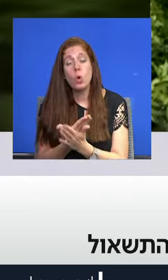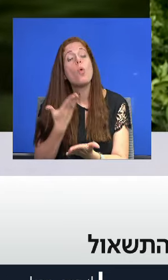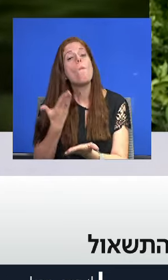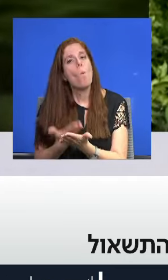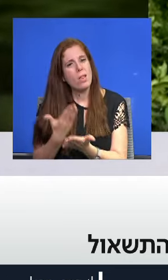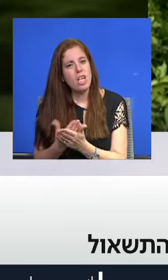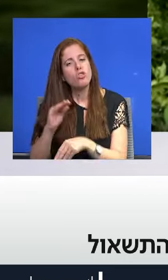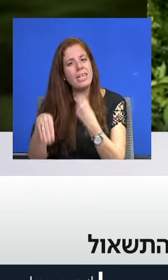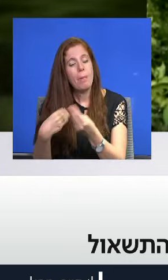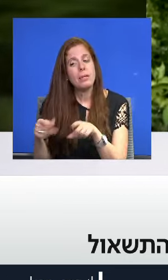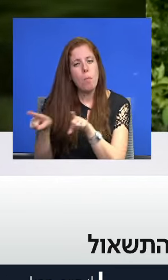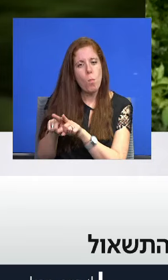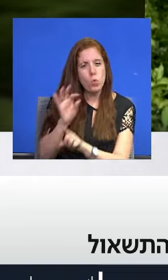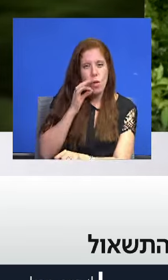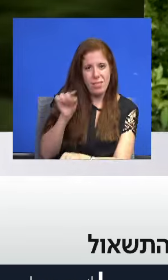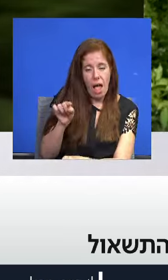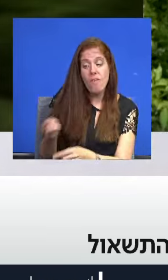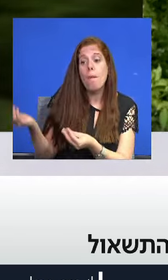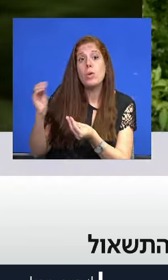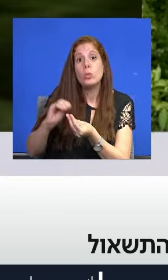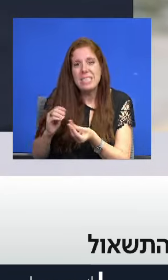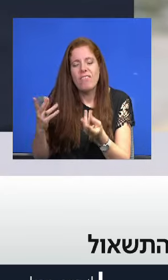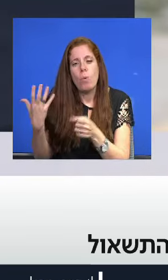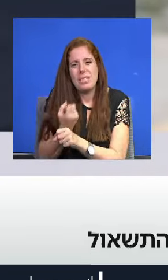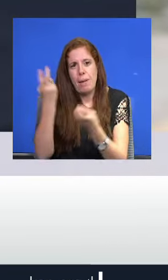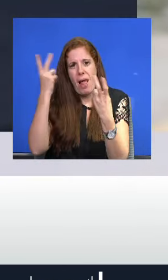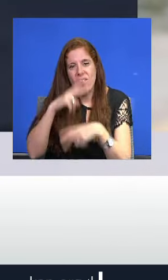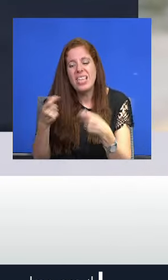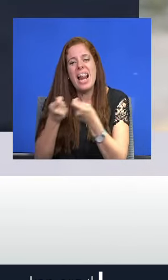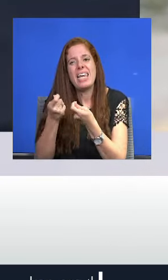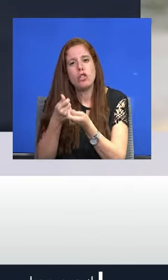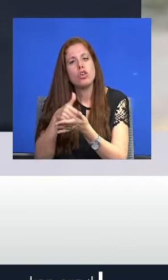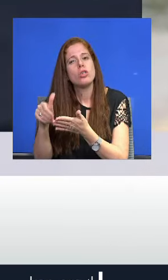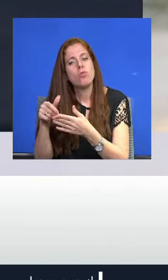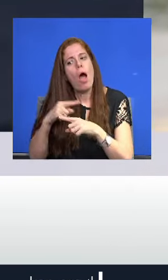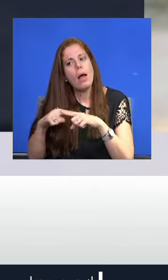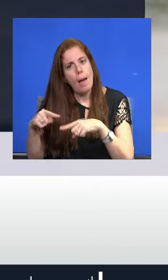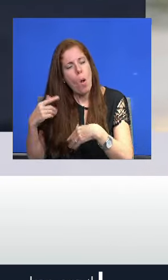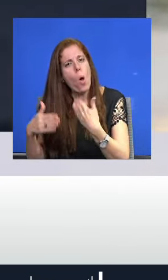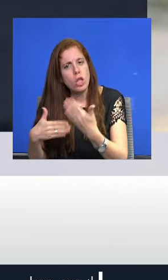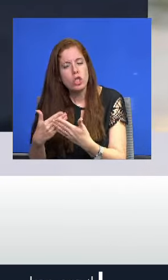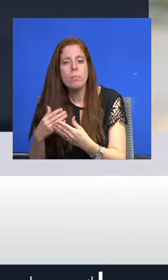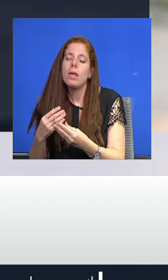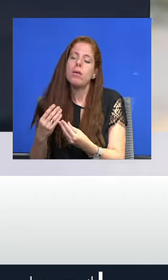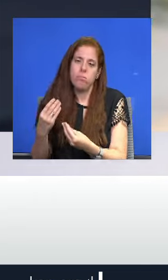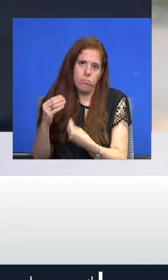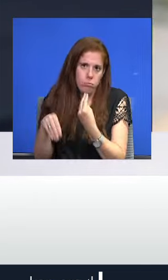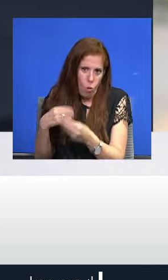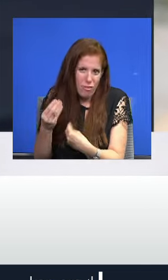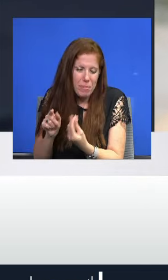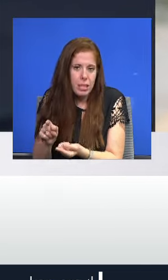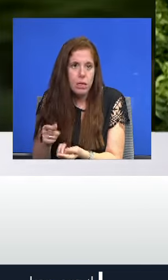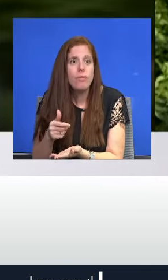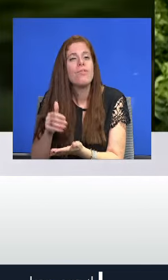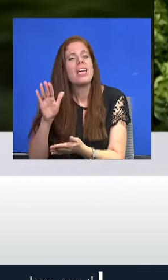אותו נער, ובנוסף אנחנו מצליחים להבין על קשר שנמשך מספר חודשים, בעל אופי מיני, ובנוסף גם על